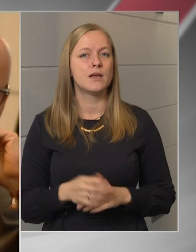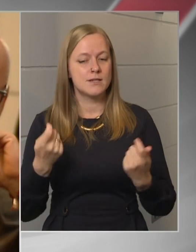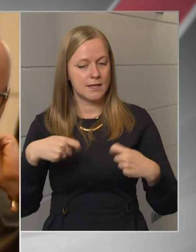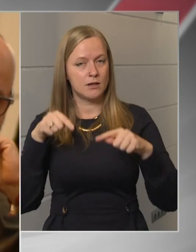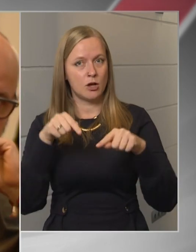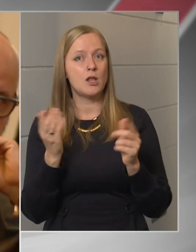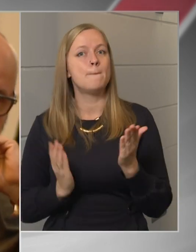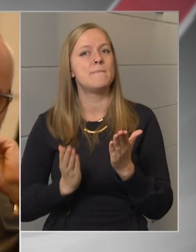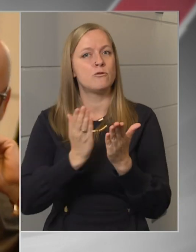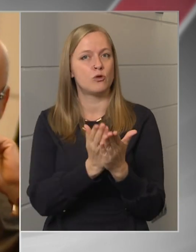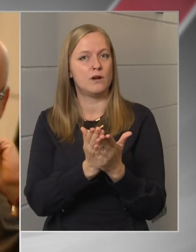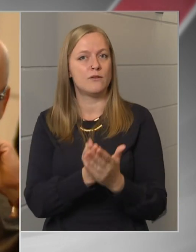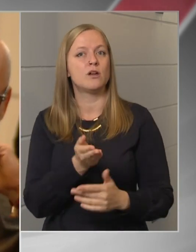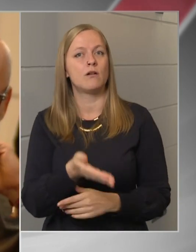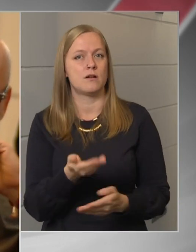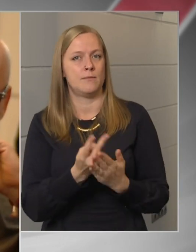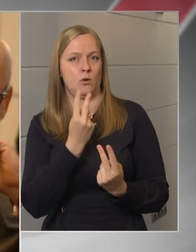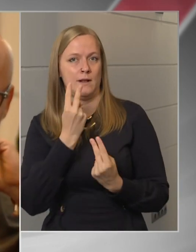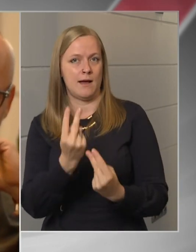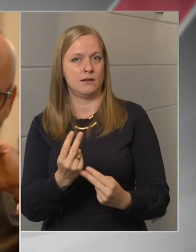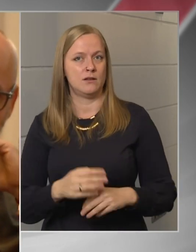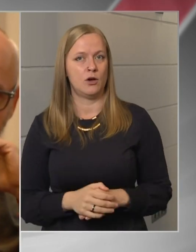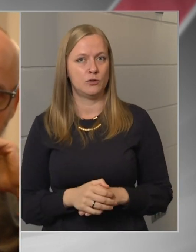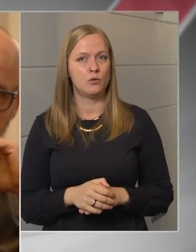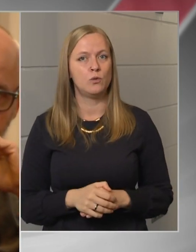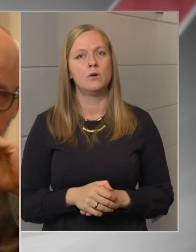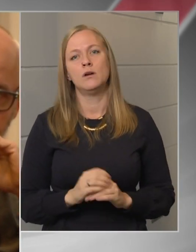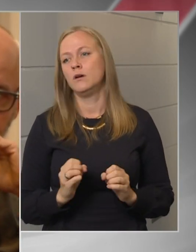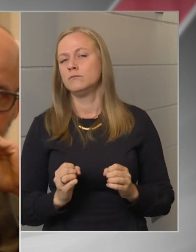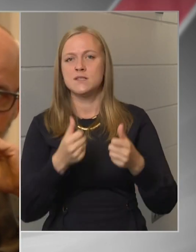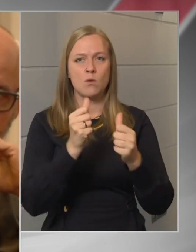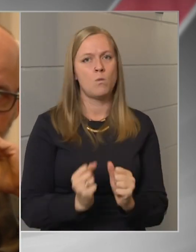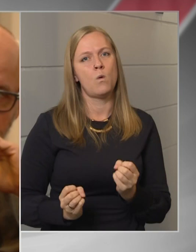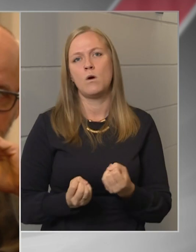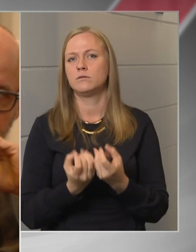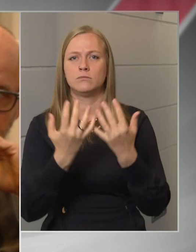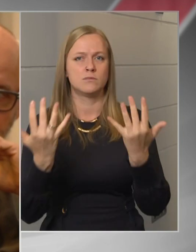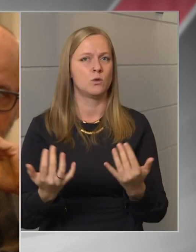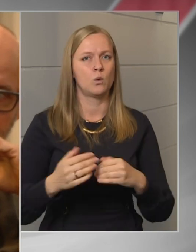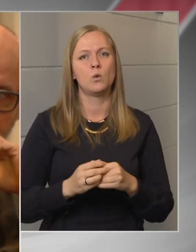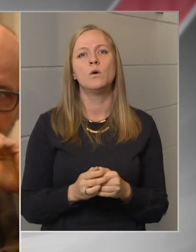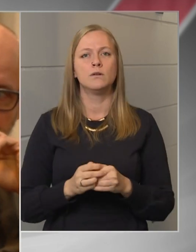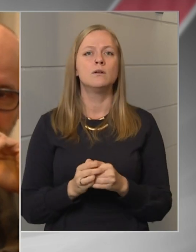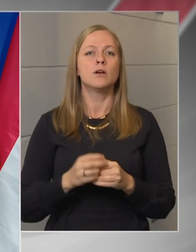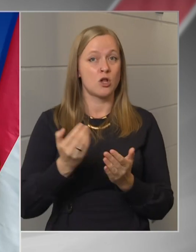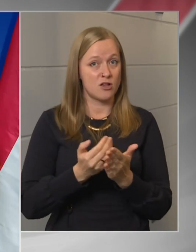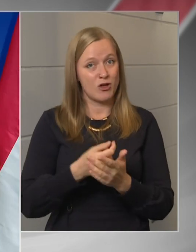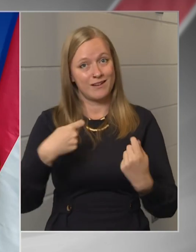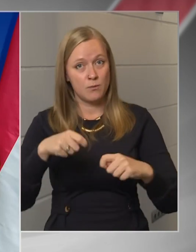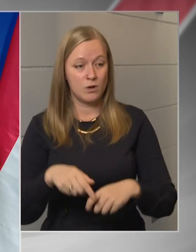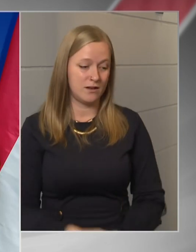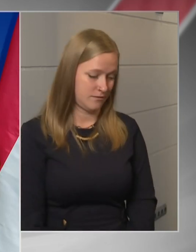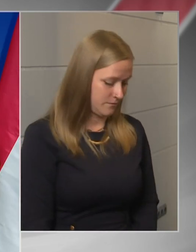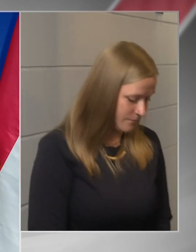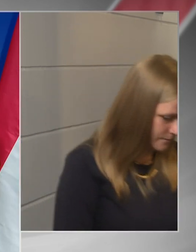ingatlan besorolásának az, ami ott látható, berencevel, szökőkúttal, minden egében, rét és gazdasági épület? A nyarolás